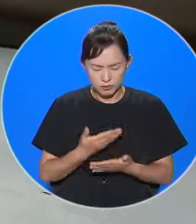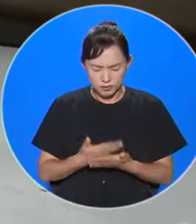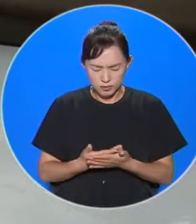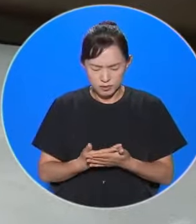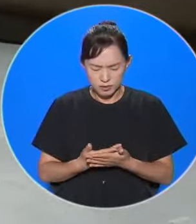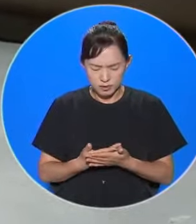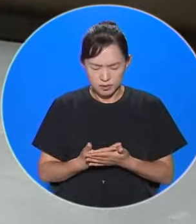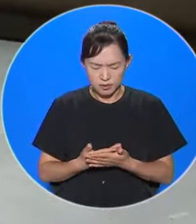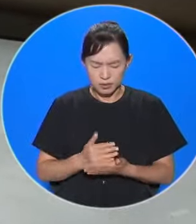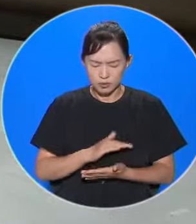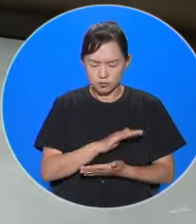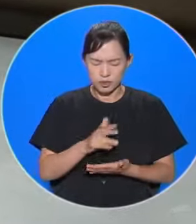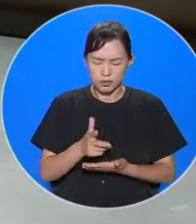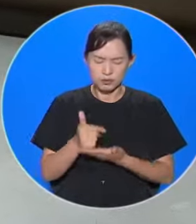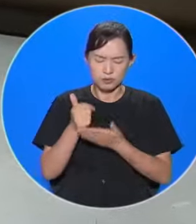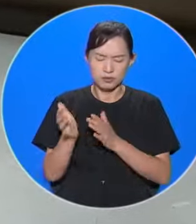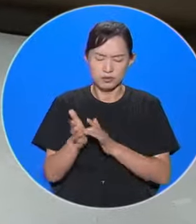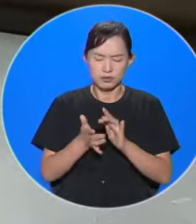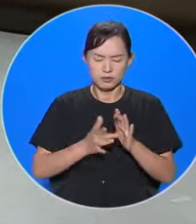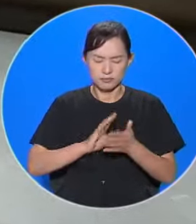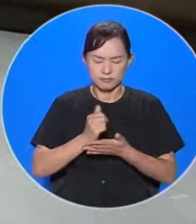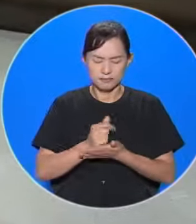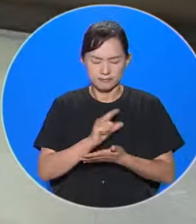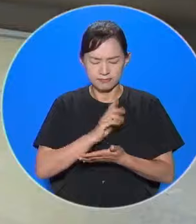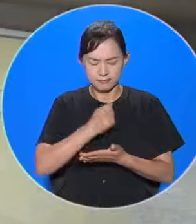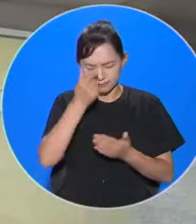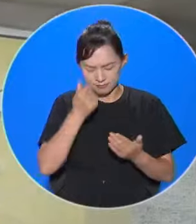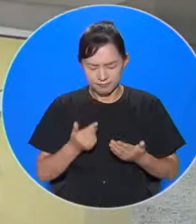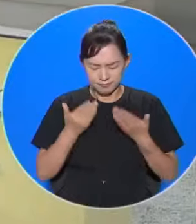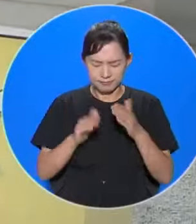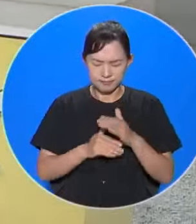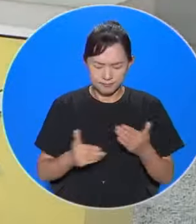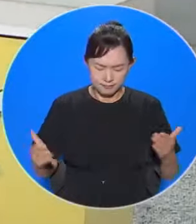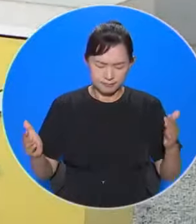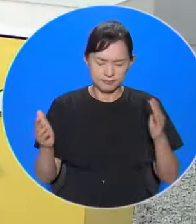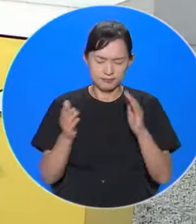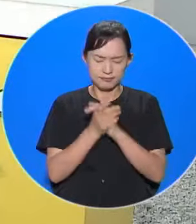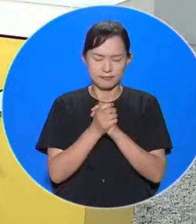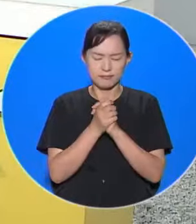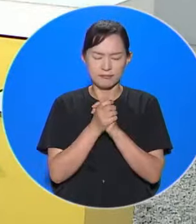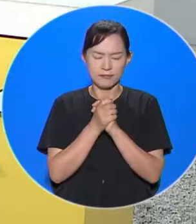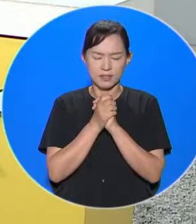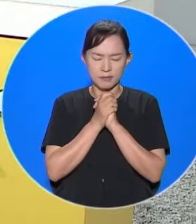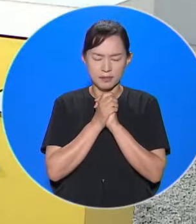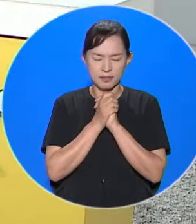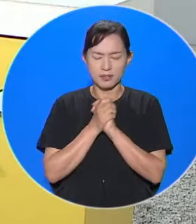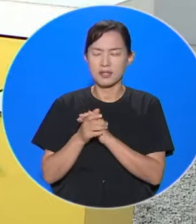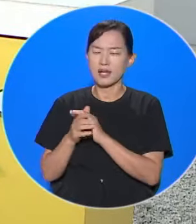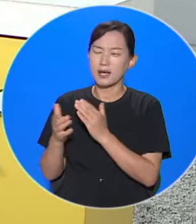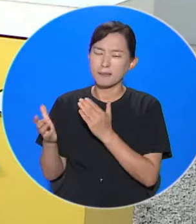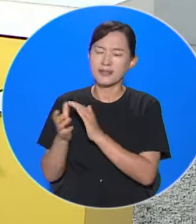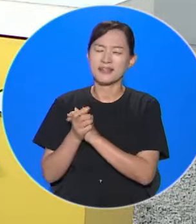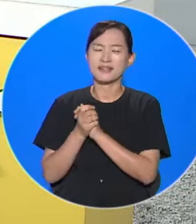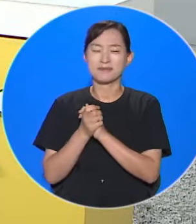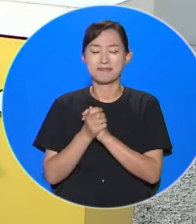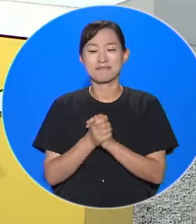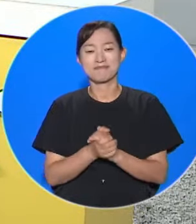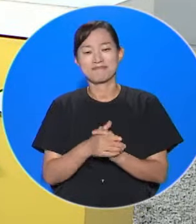주시옵소서 우리 주 예수 그리스도 이름으로 기도드리옵나이다 아멘